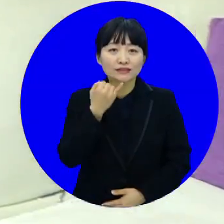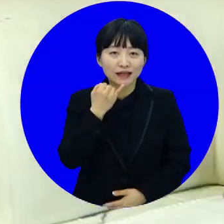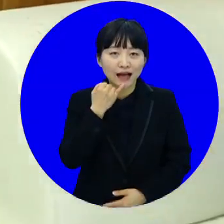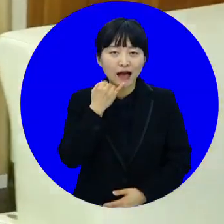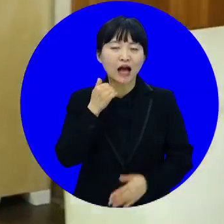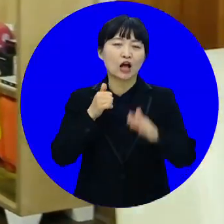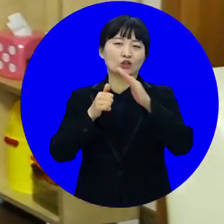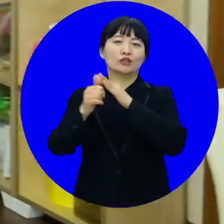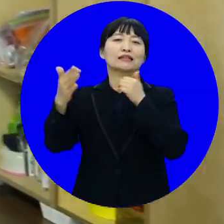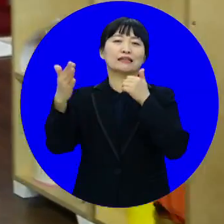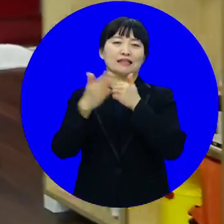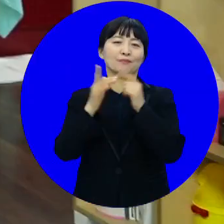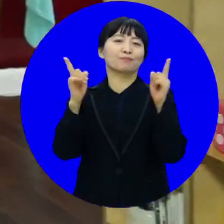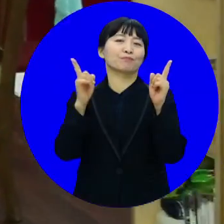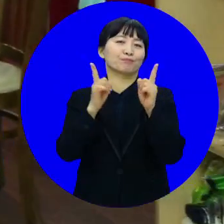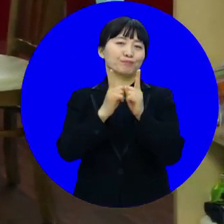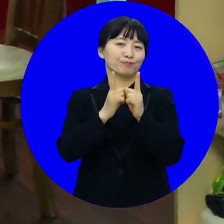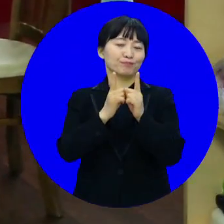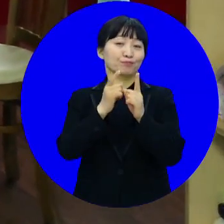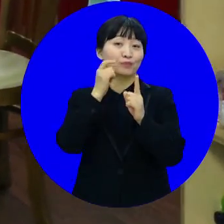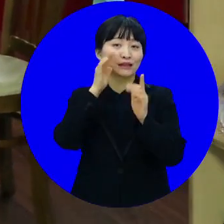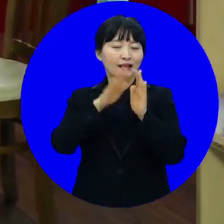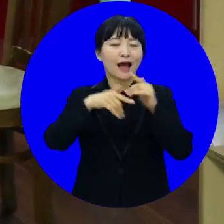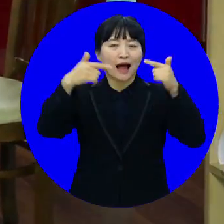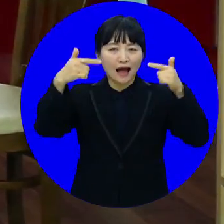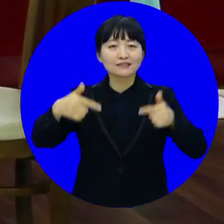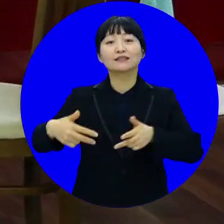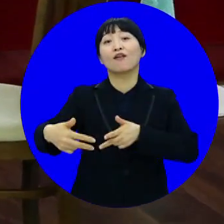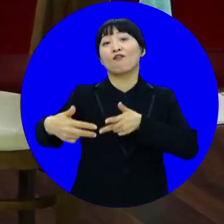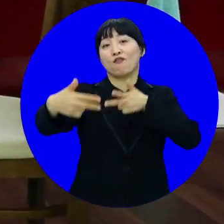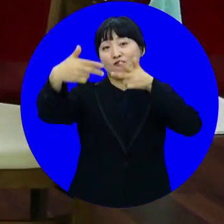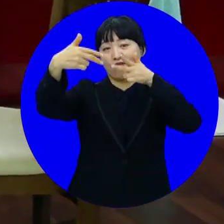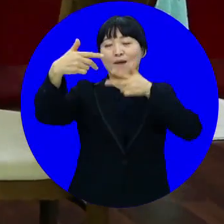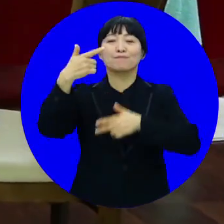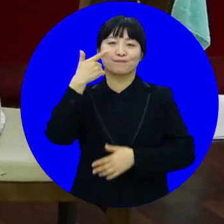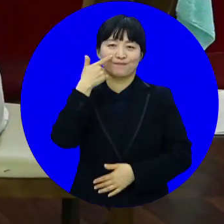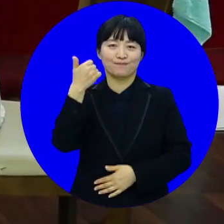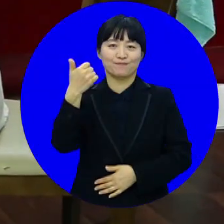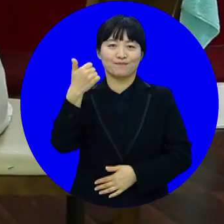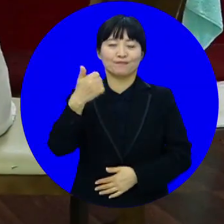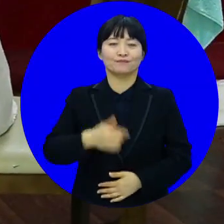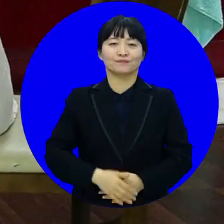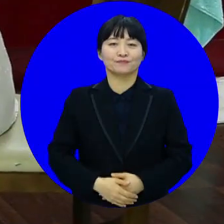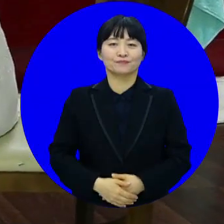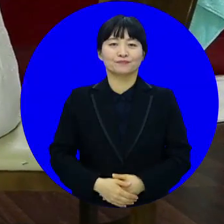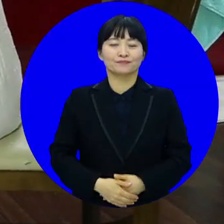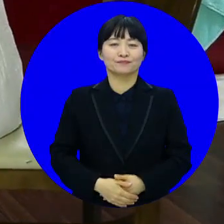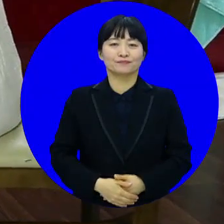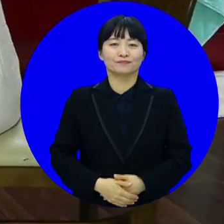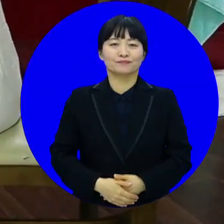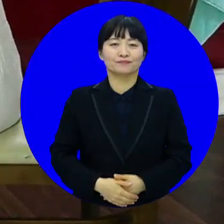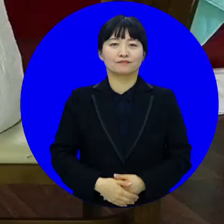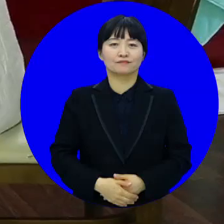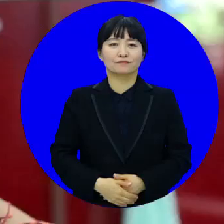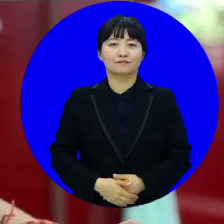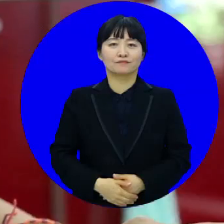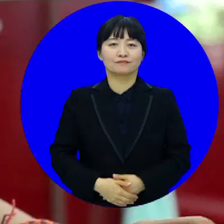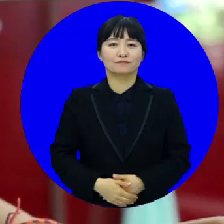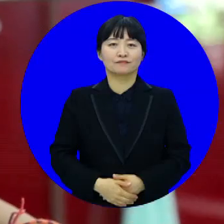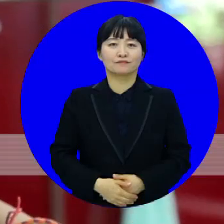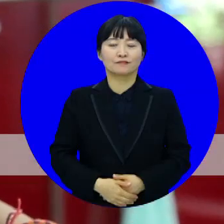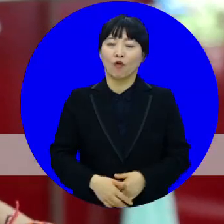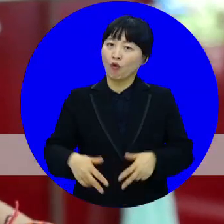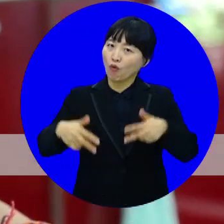출장 때문에 만날 수 없을 때는 늘 영상통화로 대신하는 아빠. 못 보지만 그래도 뭐 또 하면 되지 뭐.